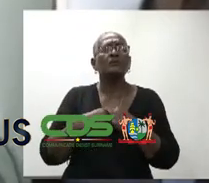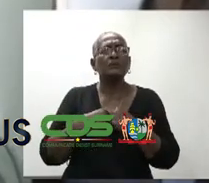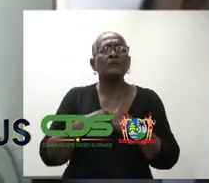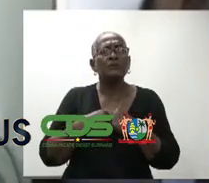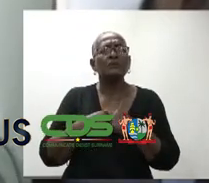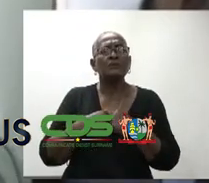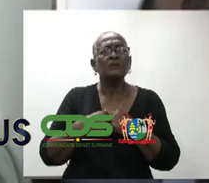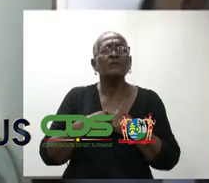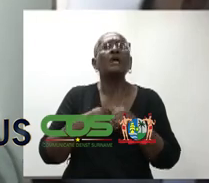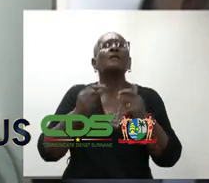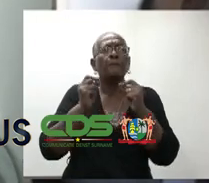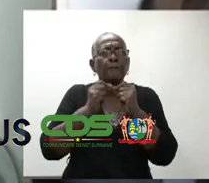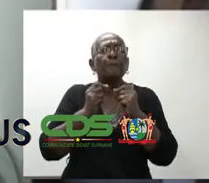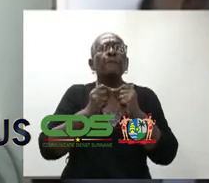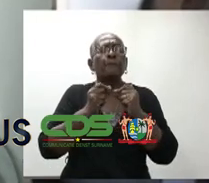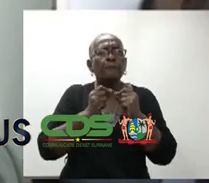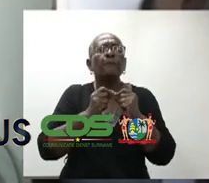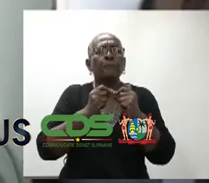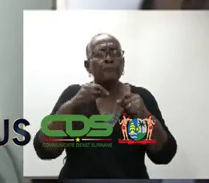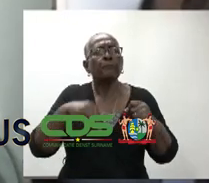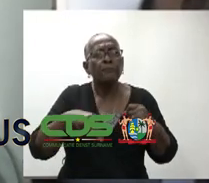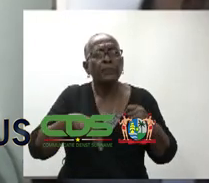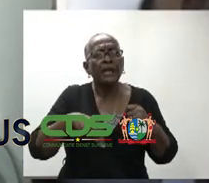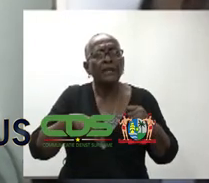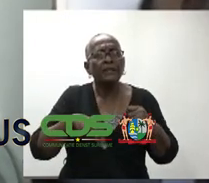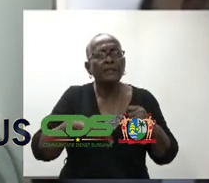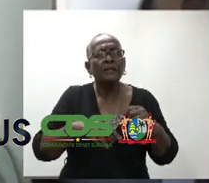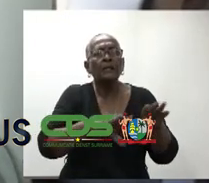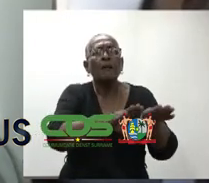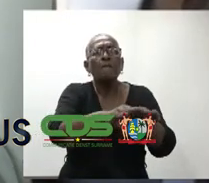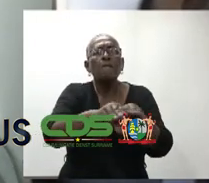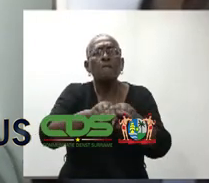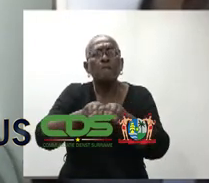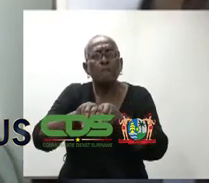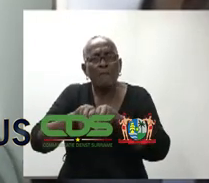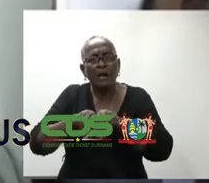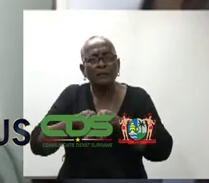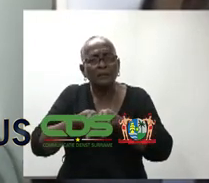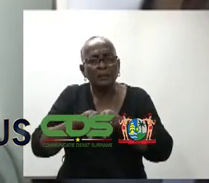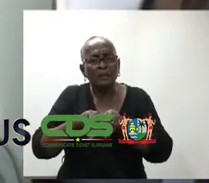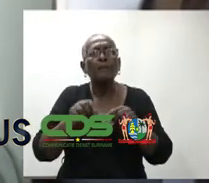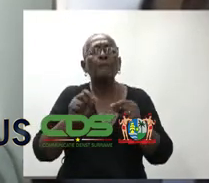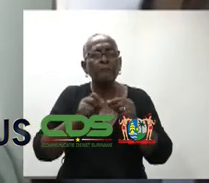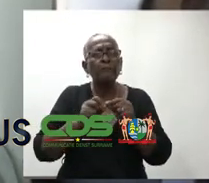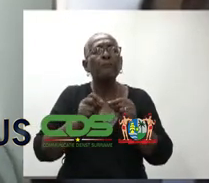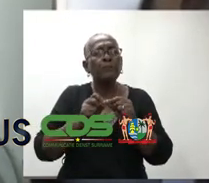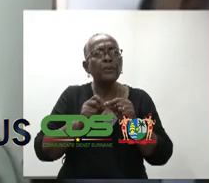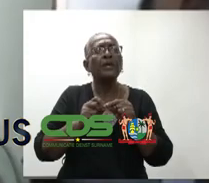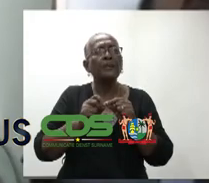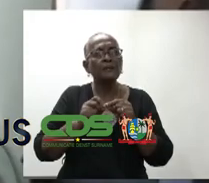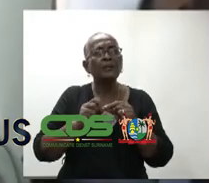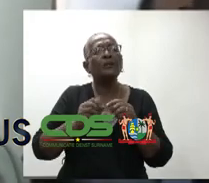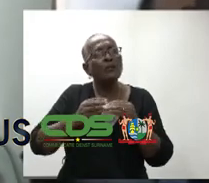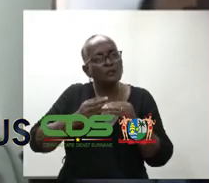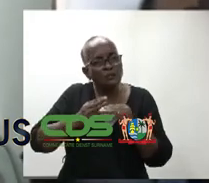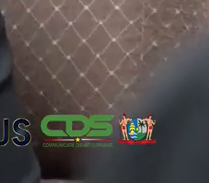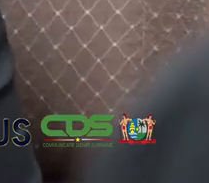de pijn die de hervormingsmaatregelen hebben gebracht en nog even zullen